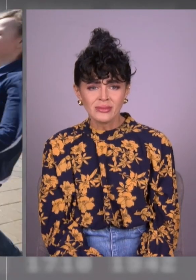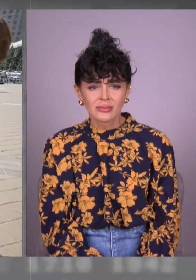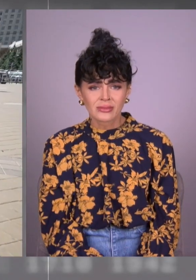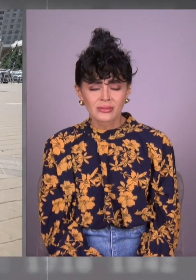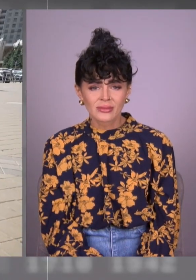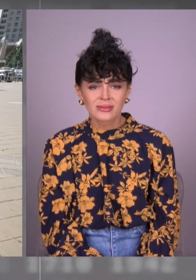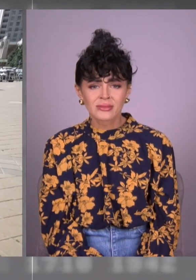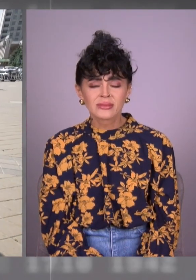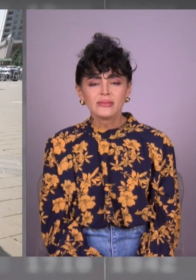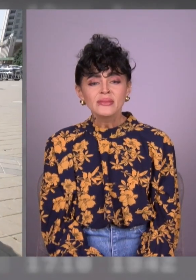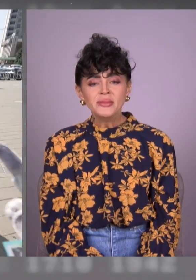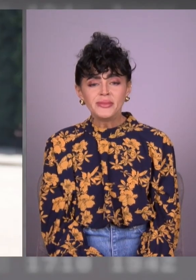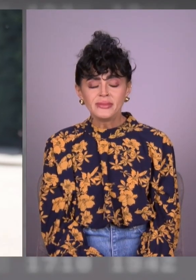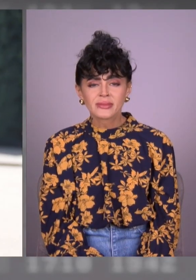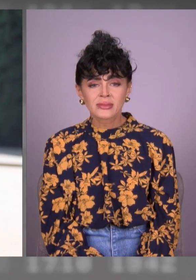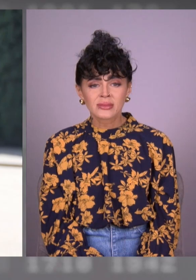Дочекаюся.